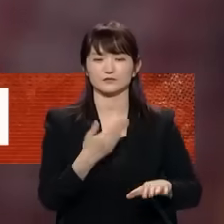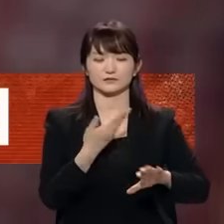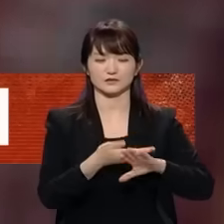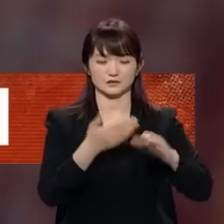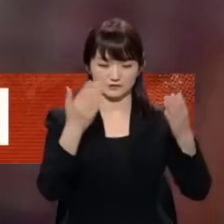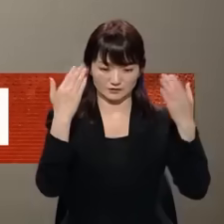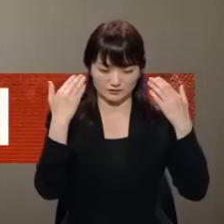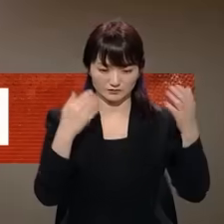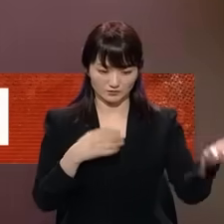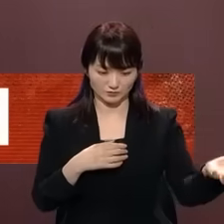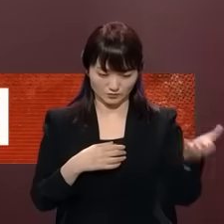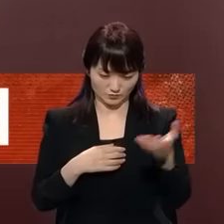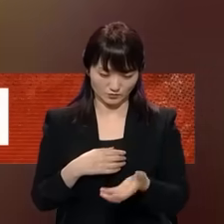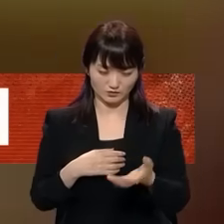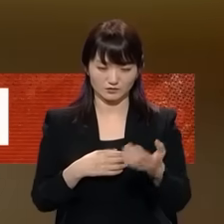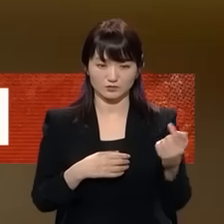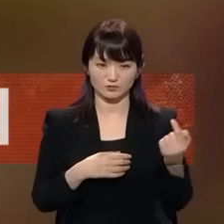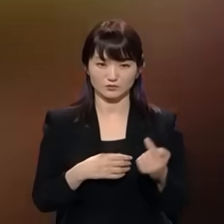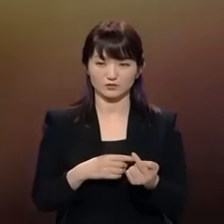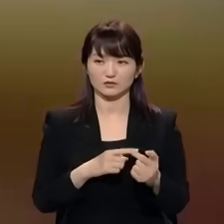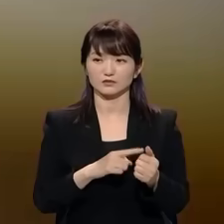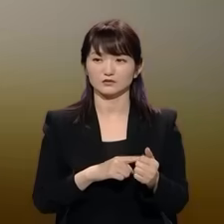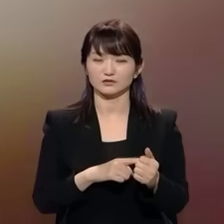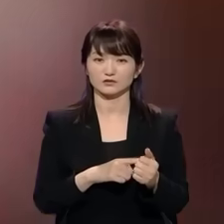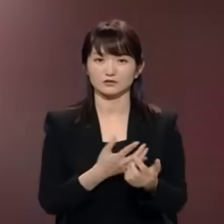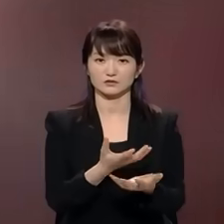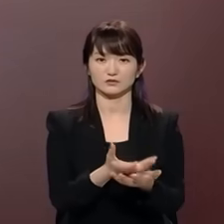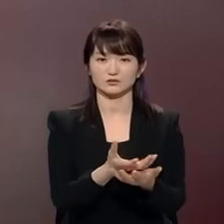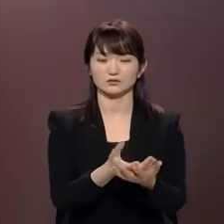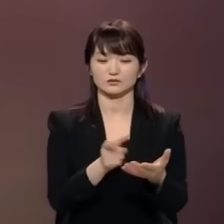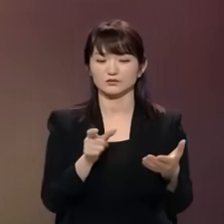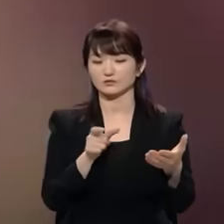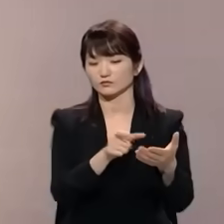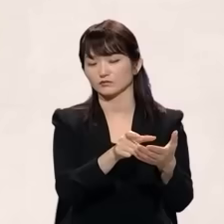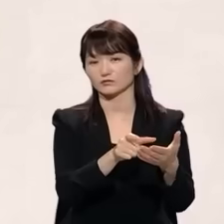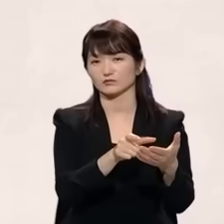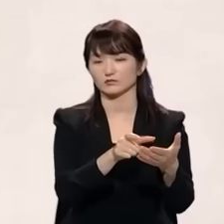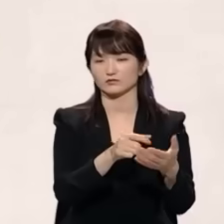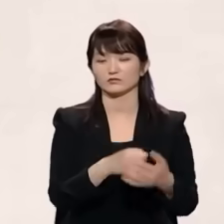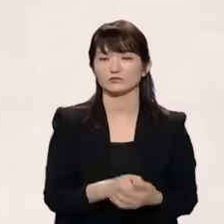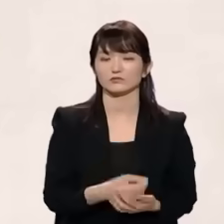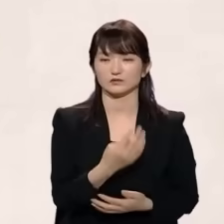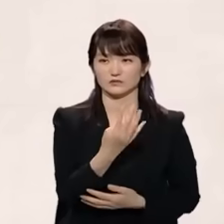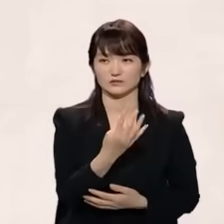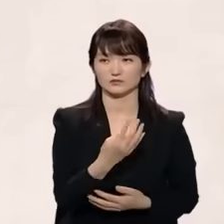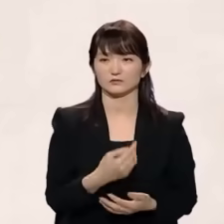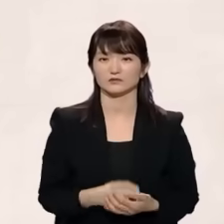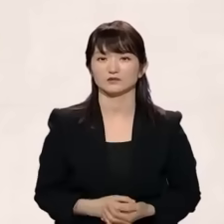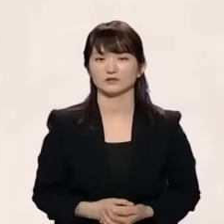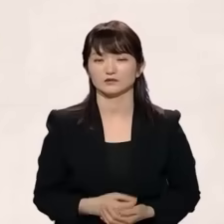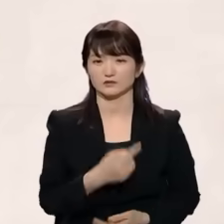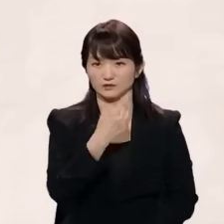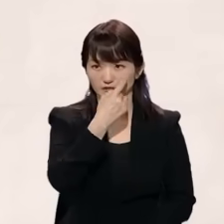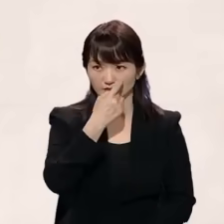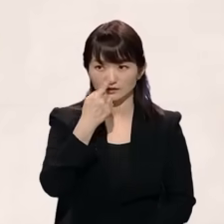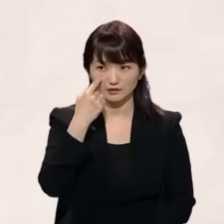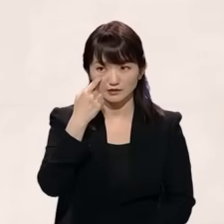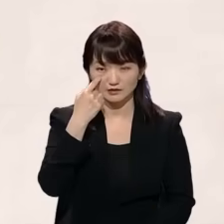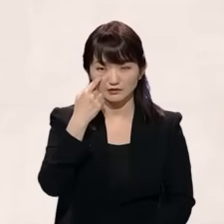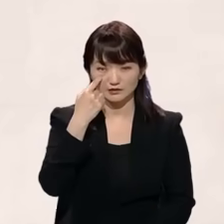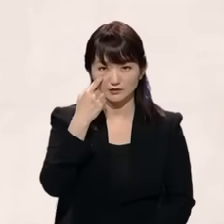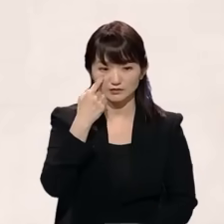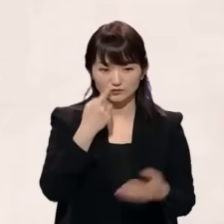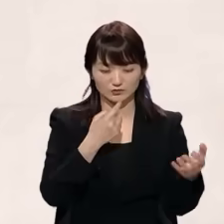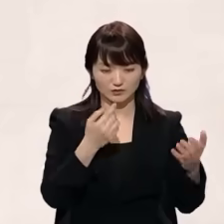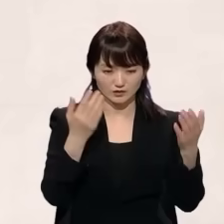전학을 왔을 텐데 저 전학이 서류상으로 4번 그리고 일단 확인한 거는 7번째 학교라고 알고